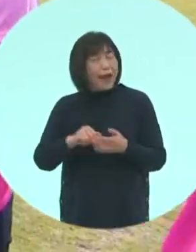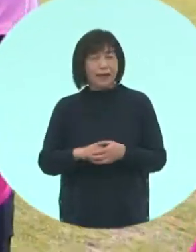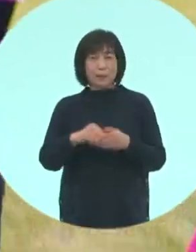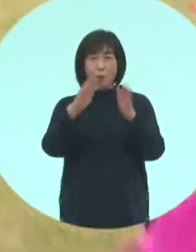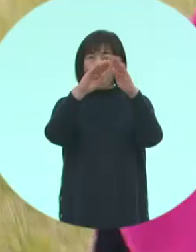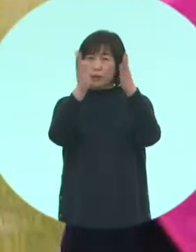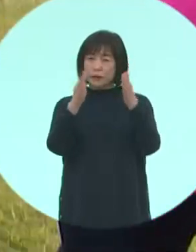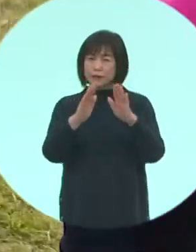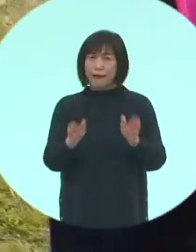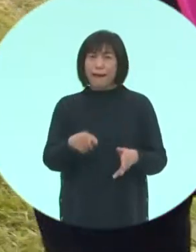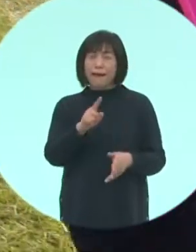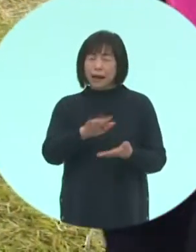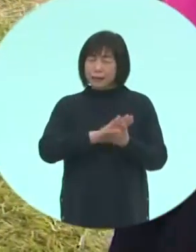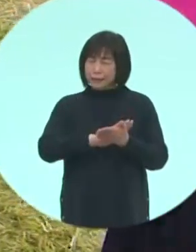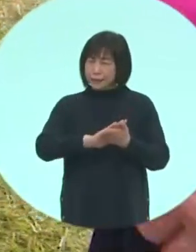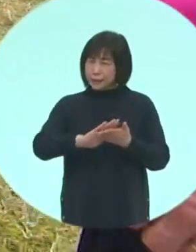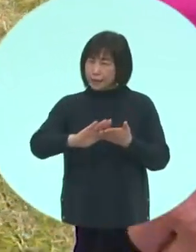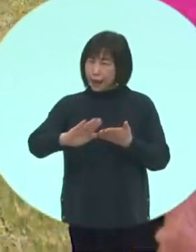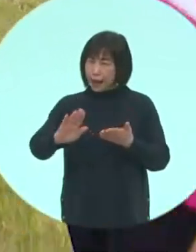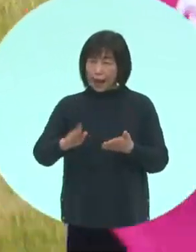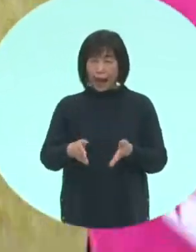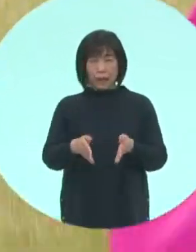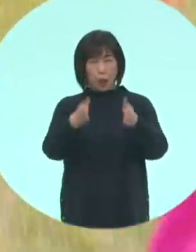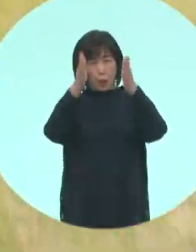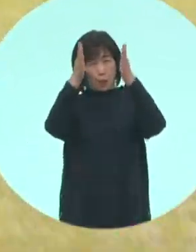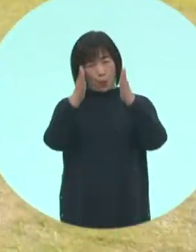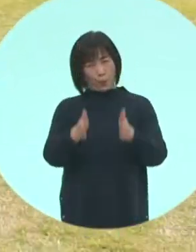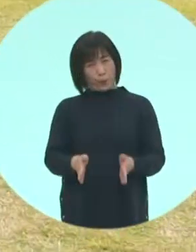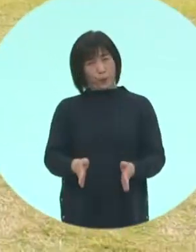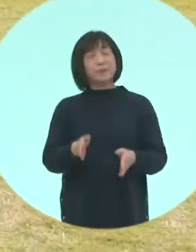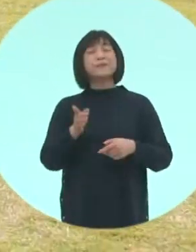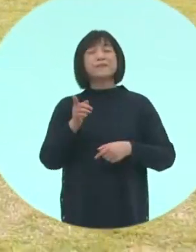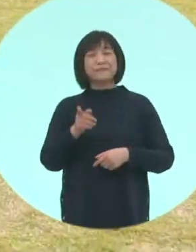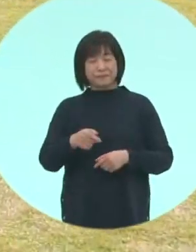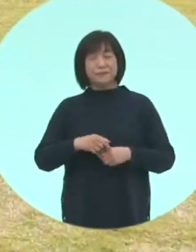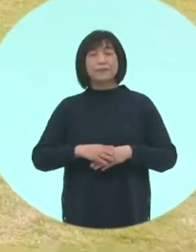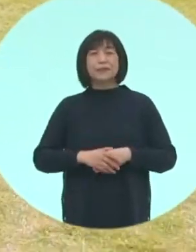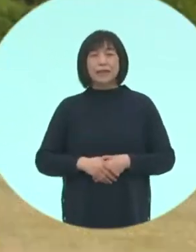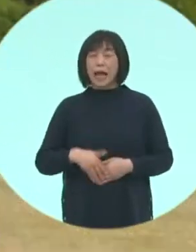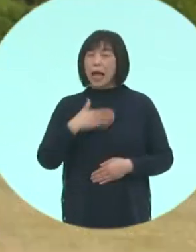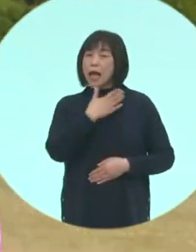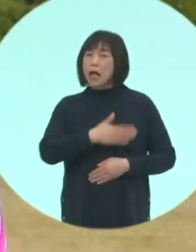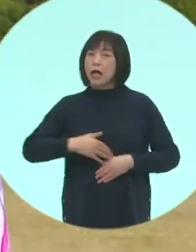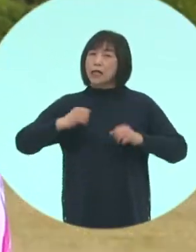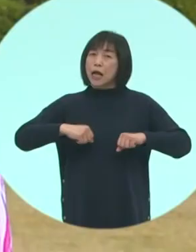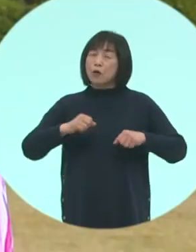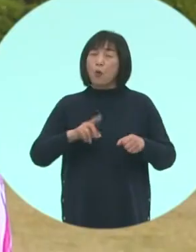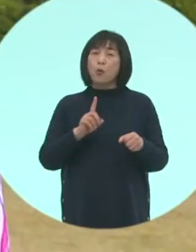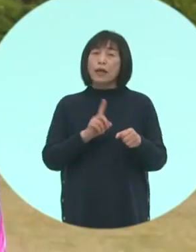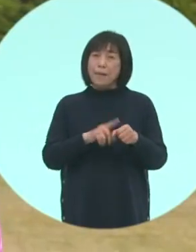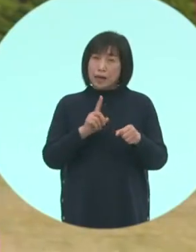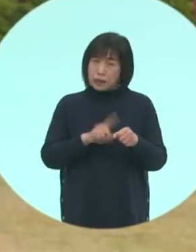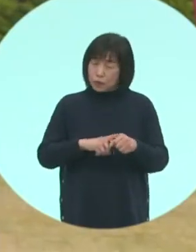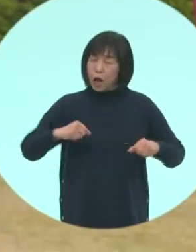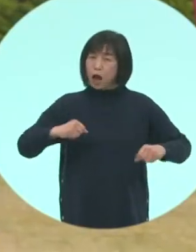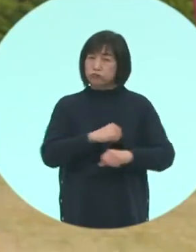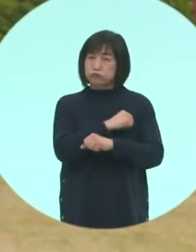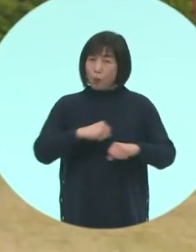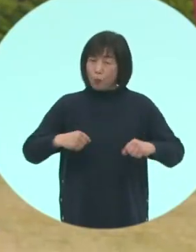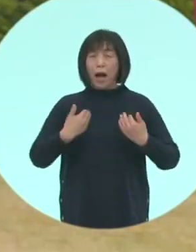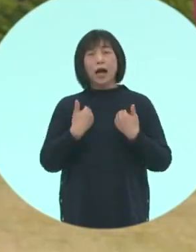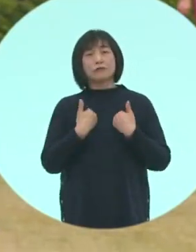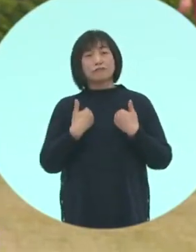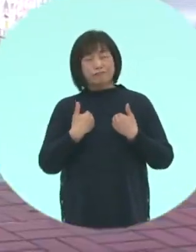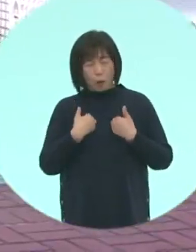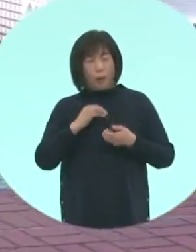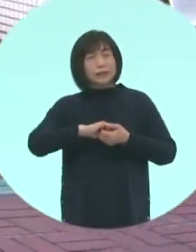勢が美しいですもんね。足元から 健康にとってはやっぱり運動ってすごく欠かせないことだというふうに思うので、ぜひ